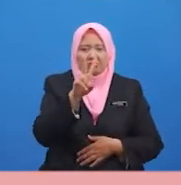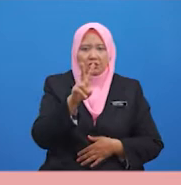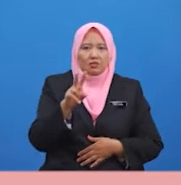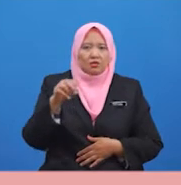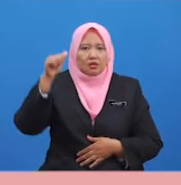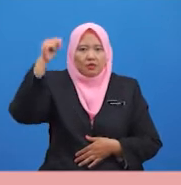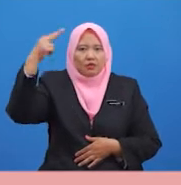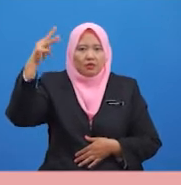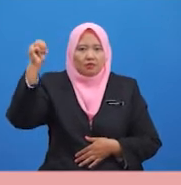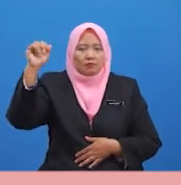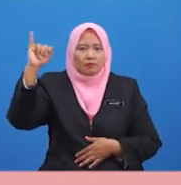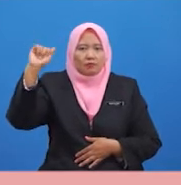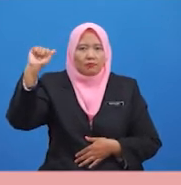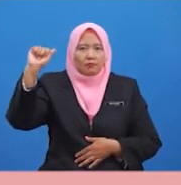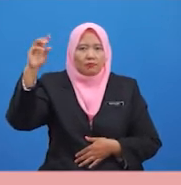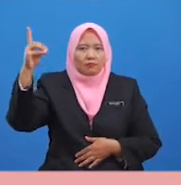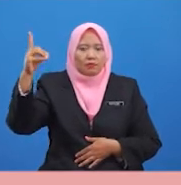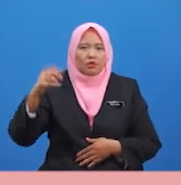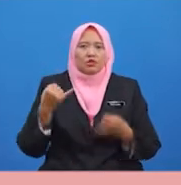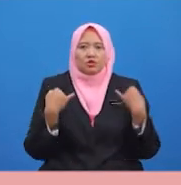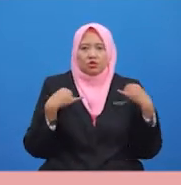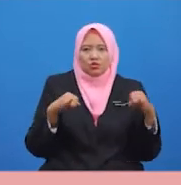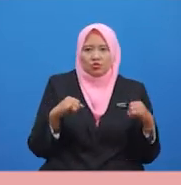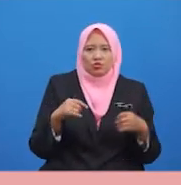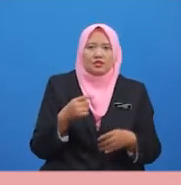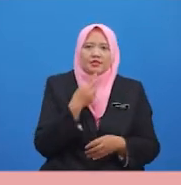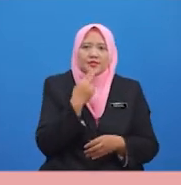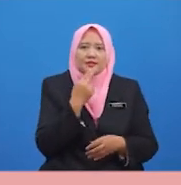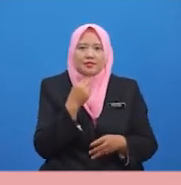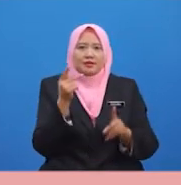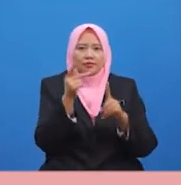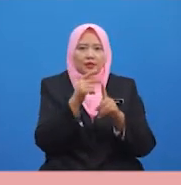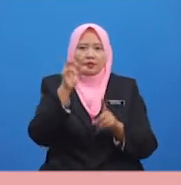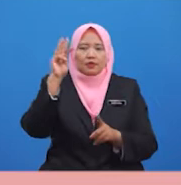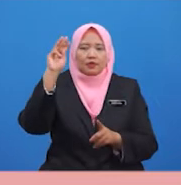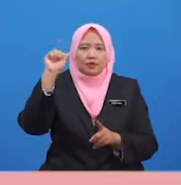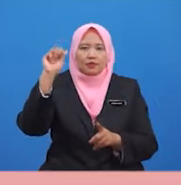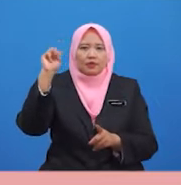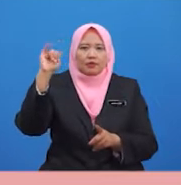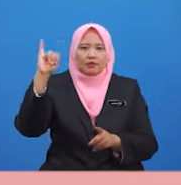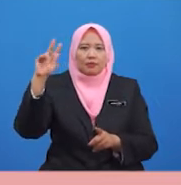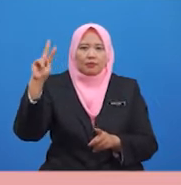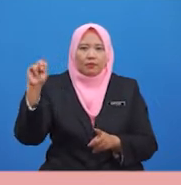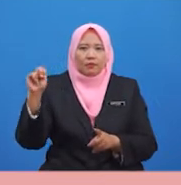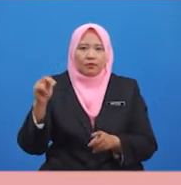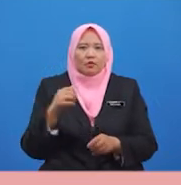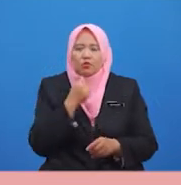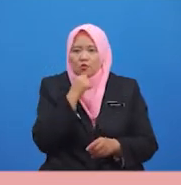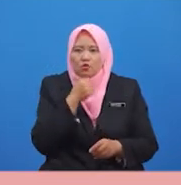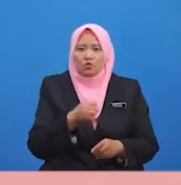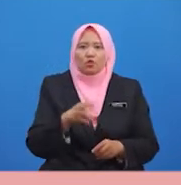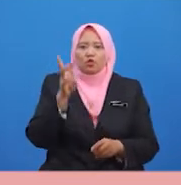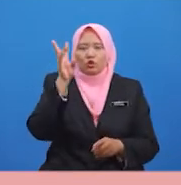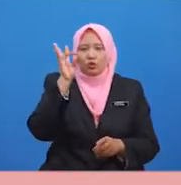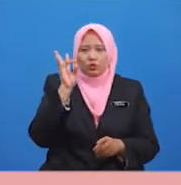yang baru berusia 7 tahun. Soalan ketiga, Pak Abu menjual ikan